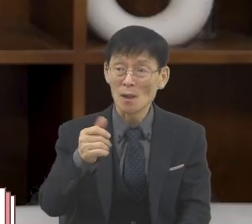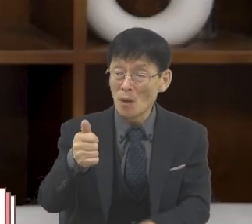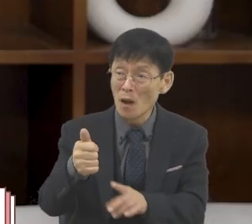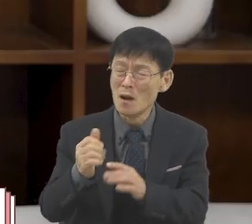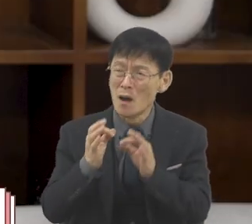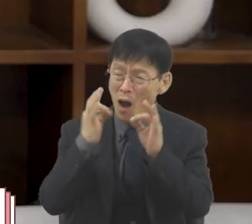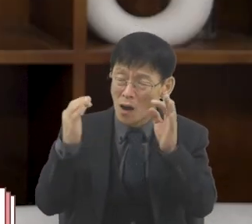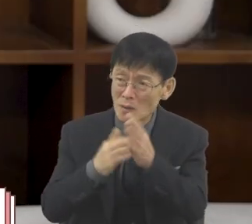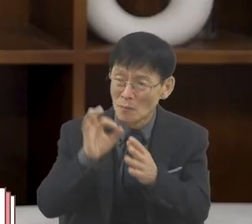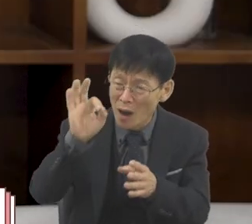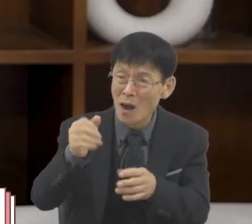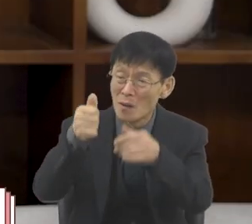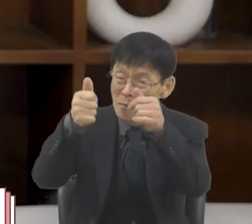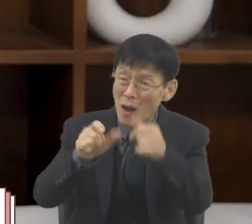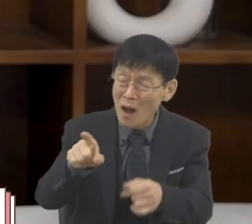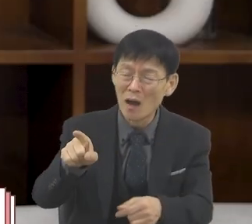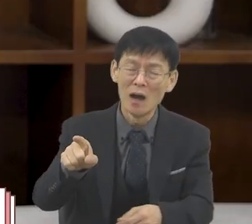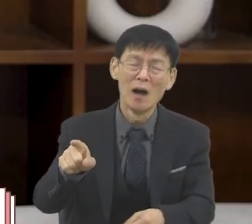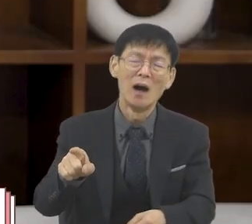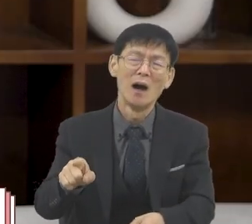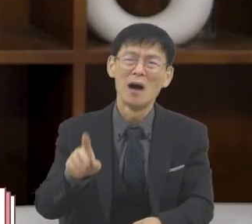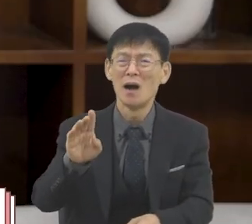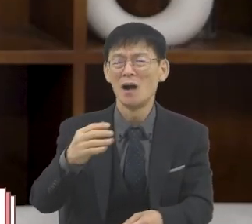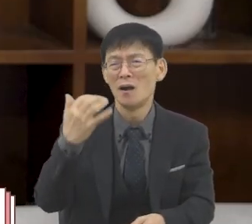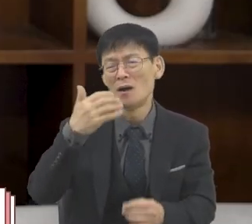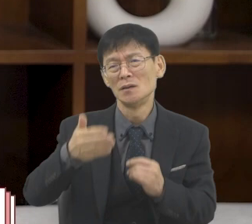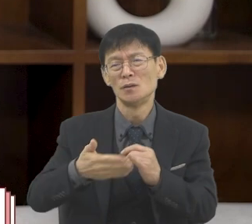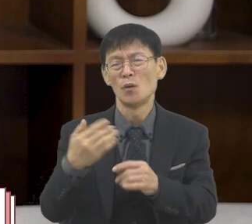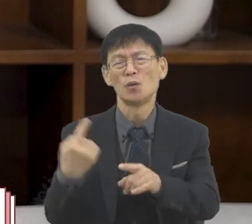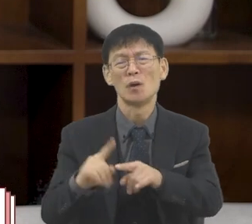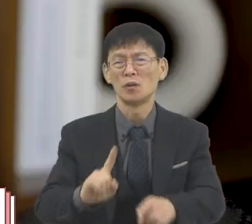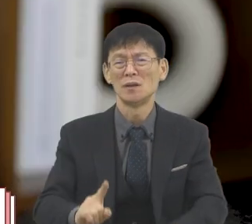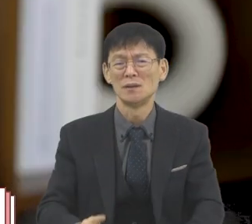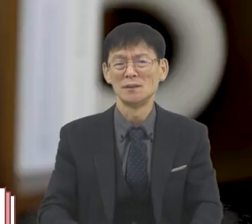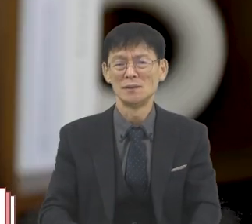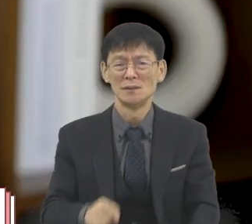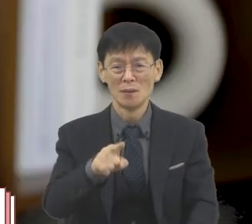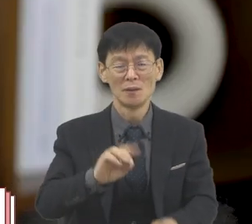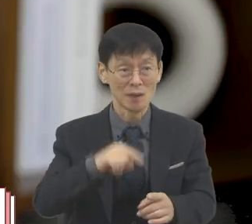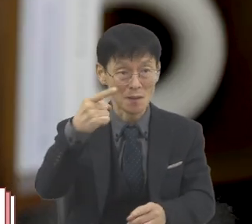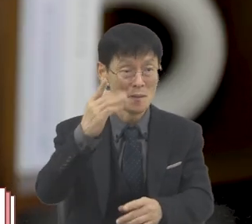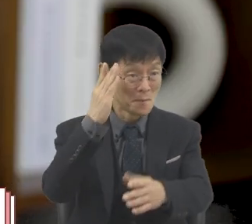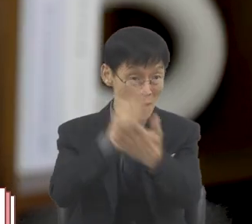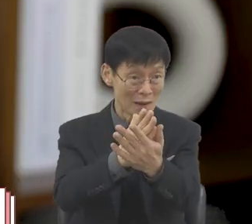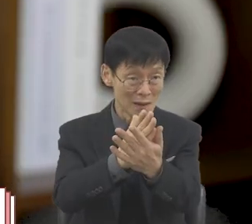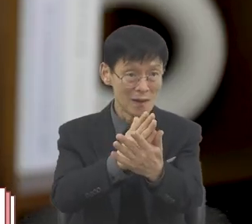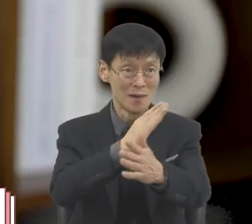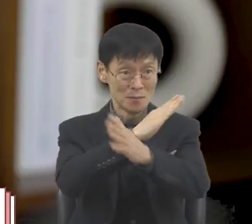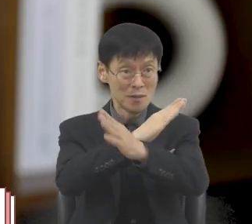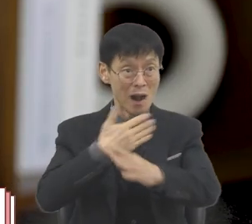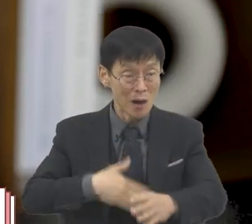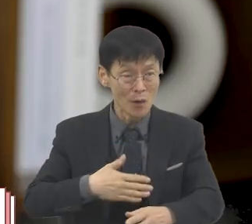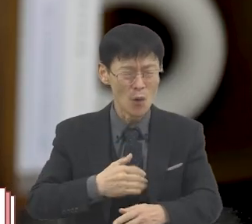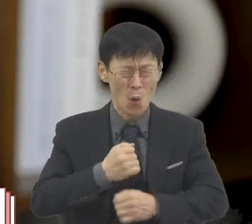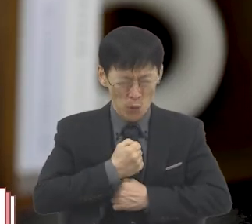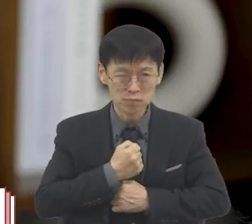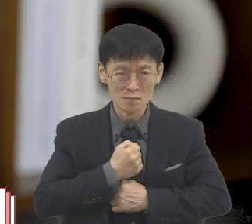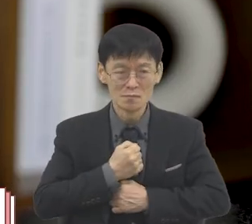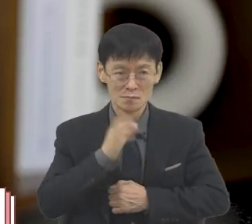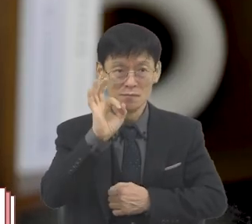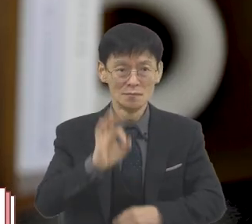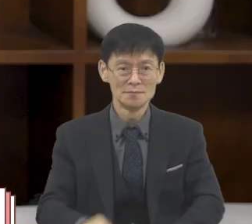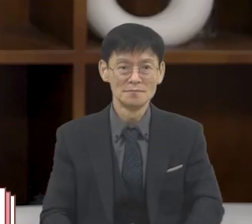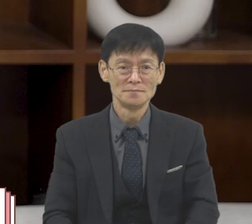성훈 씨는 나름 잘해보려고 한 건데 그게 성희롱이 되고 말았네요. 성훈 씨, 이제 알았으니까 다음부터는 그러지